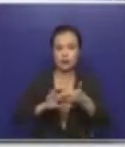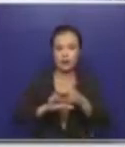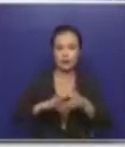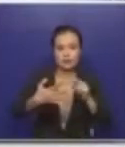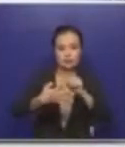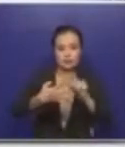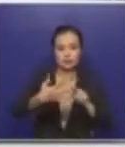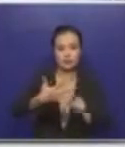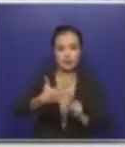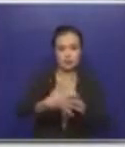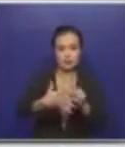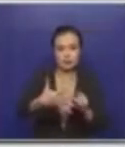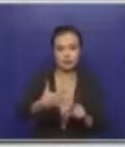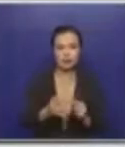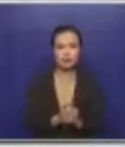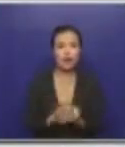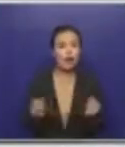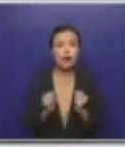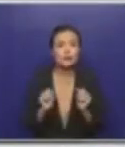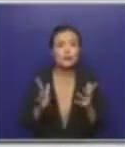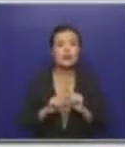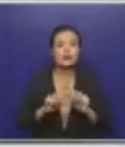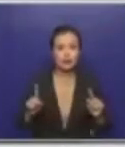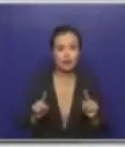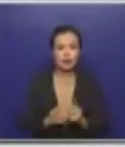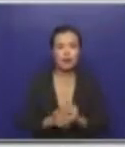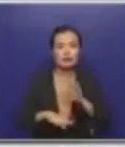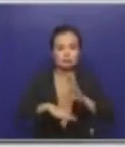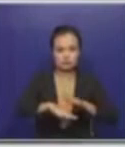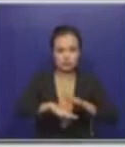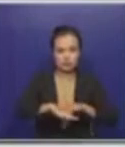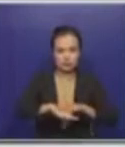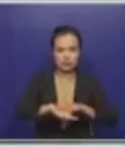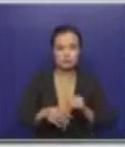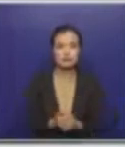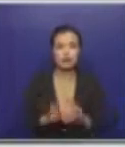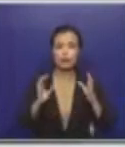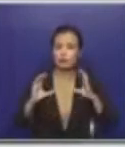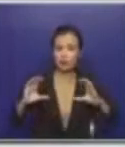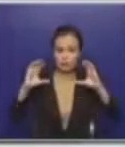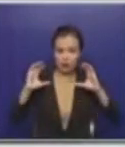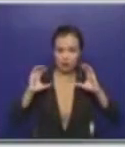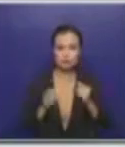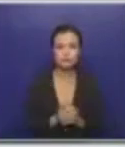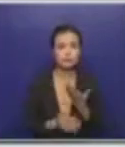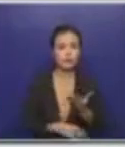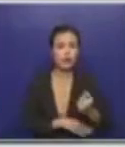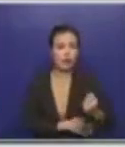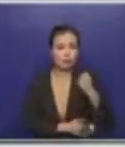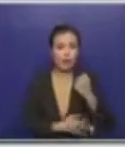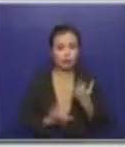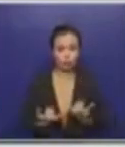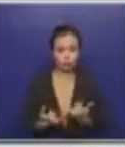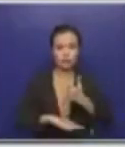ครับสไลด์นี้ไม่มีอะไรหวัดเสียวครับเพียงแต่ว่าจะย้ำเตือนให้ทางฝ่ายรัฐบาลโดยเฉพาะอย่างยิ่งผู้มีอำนาจในขณะนี้